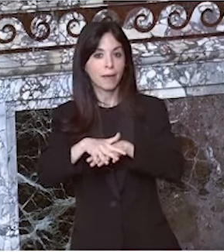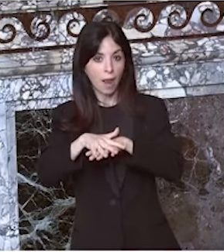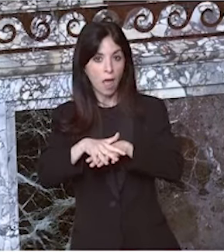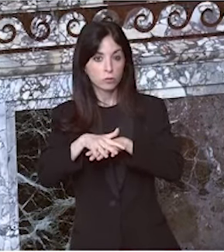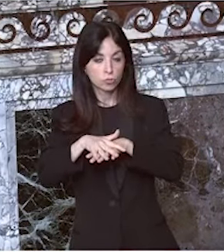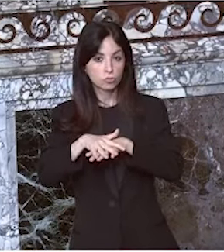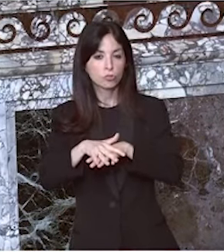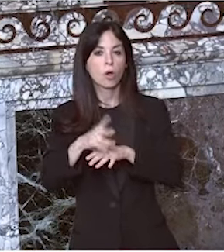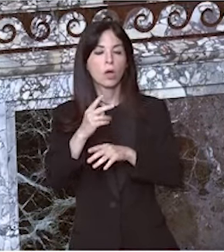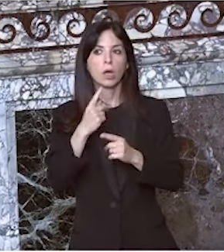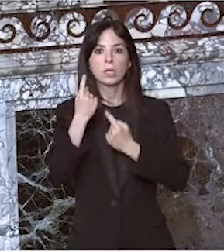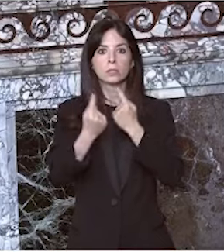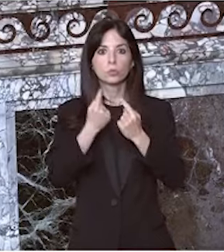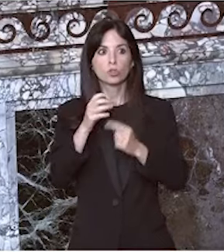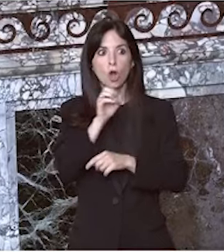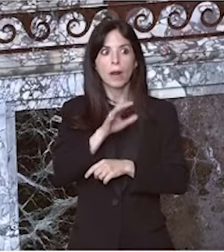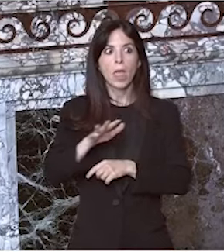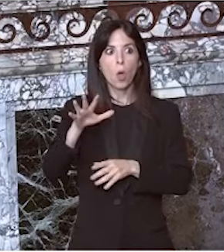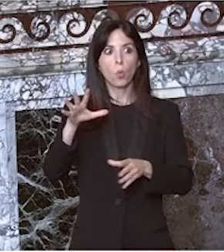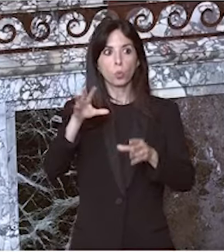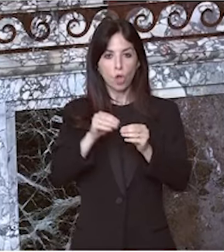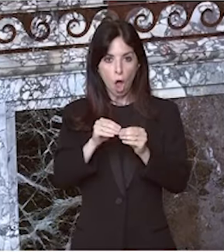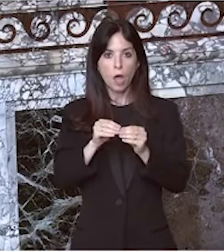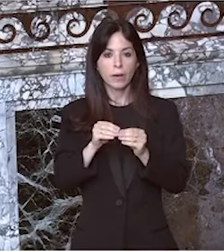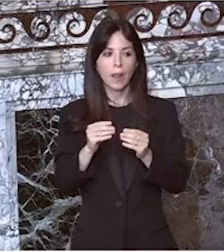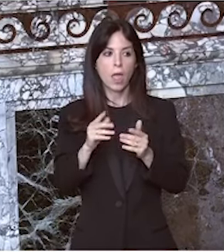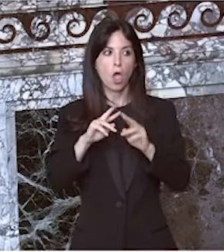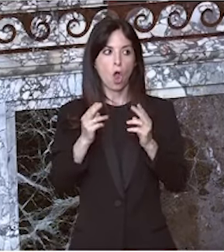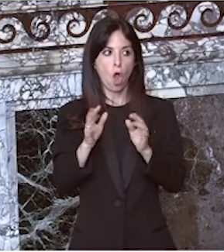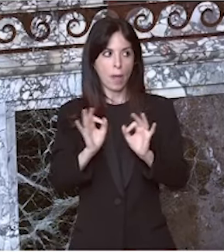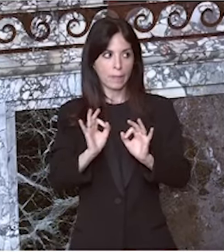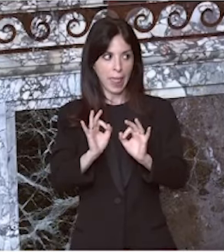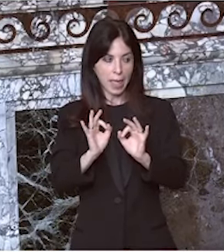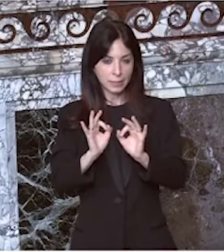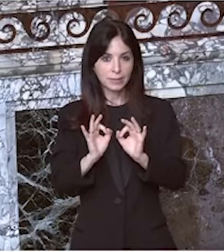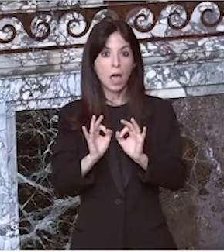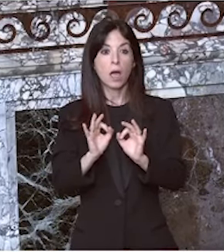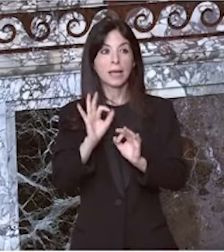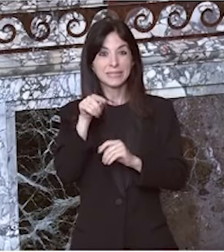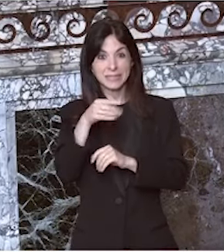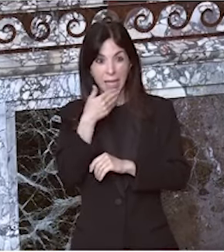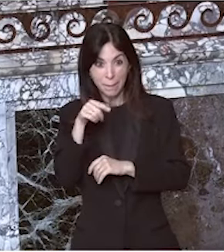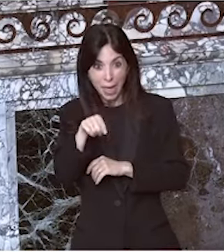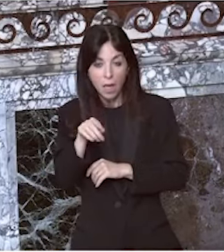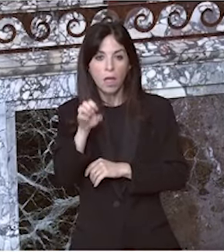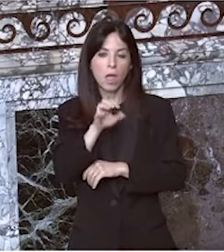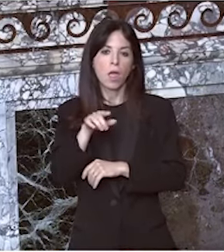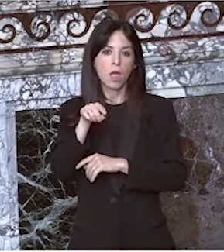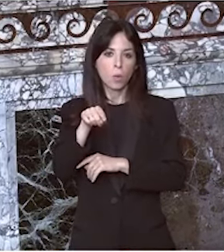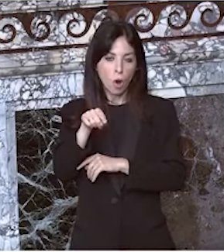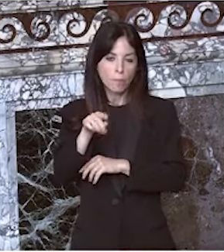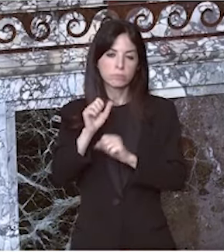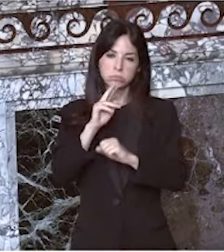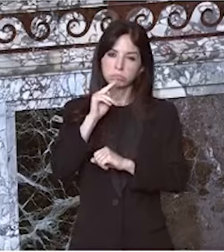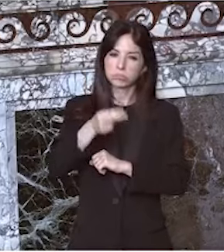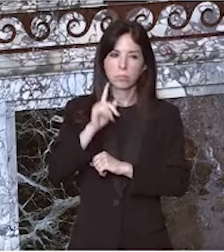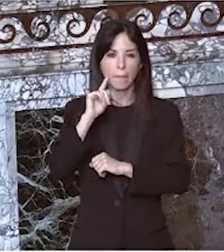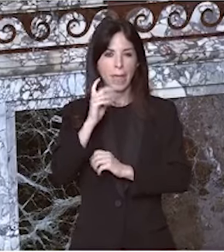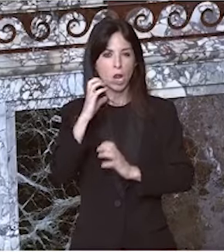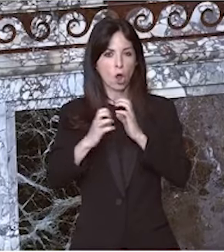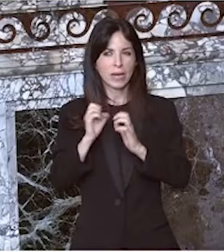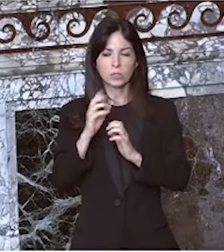Resta incompleto l'assetto dell'unione bancaria. Senza queste lacune, l'Europa avrebbe potuto rispondere meglio alle crisi